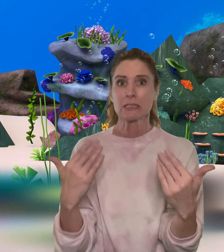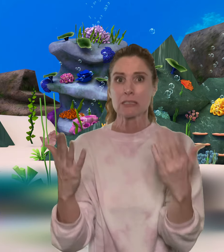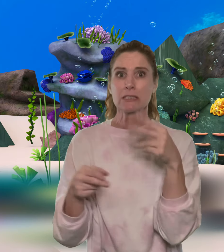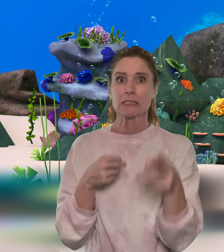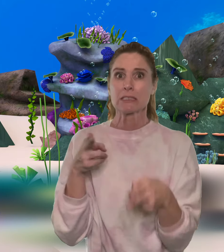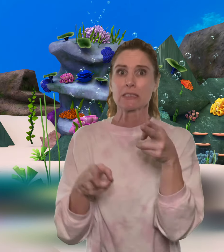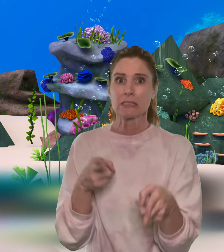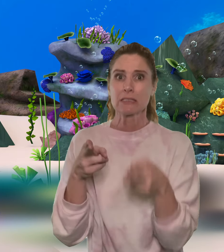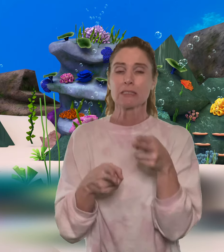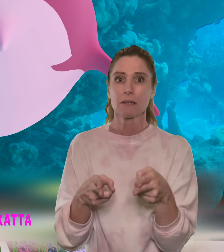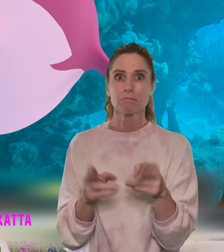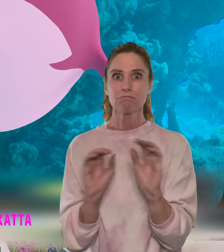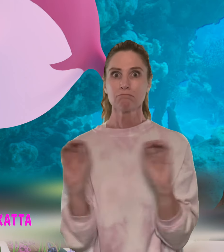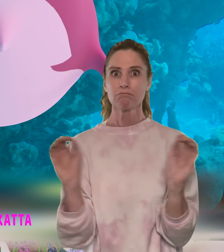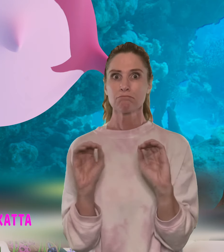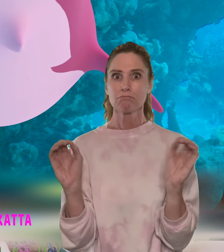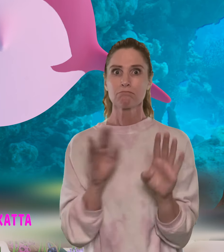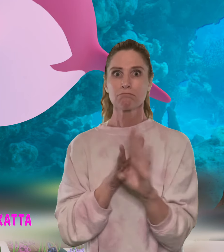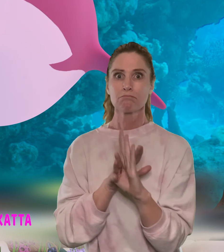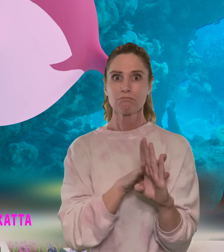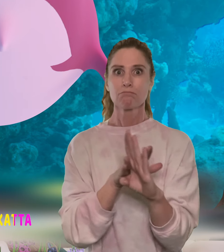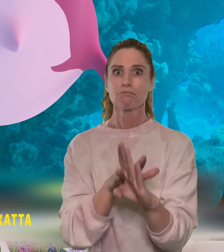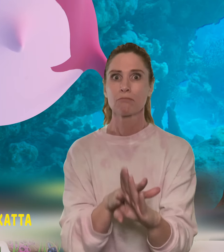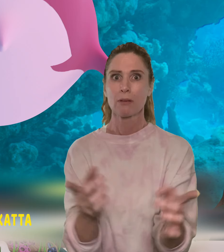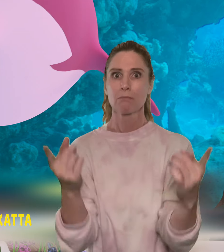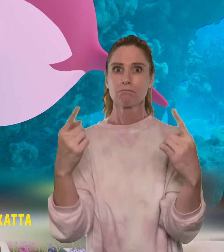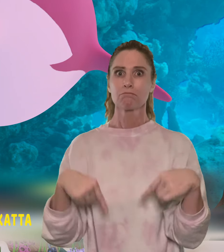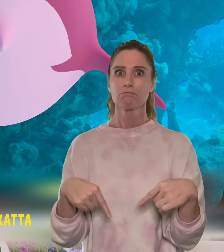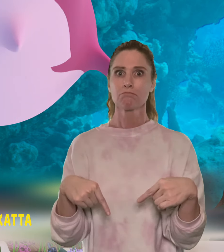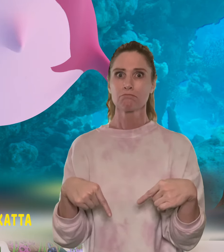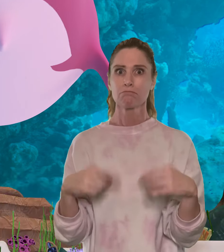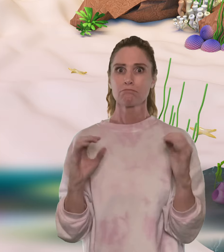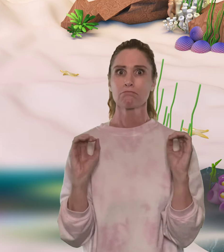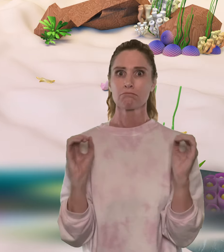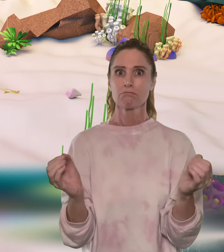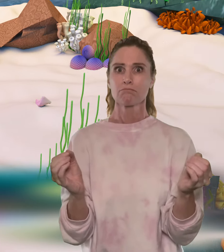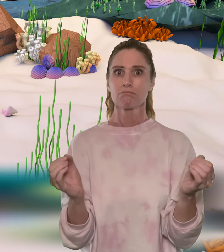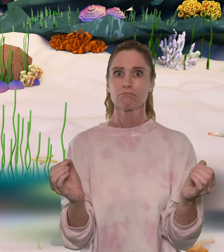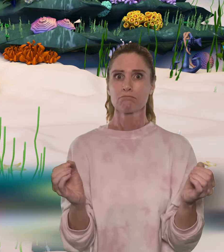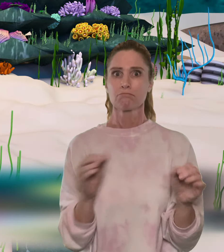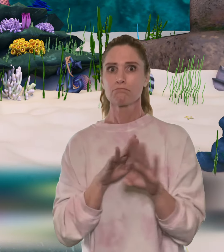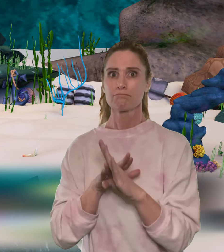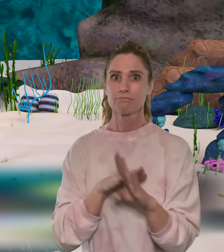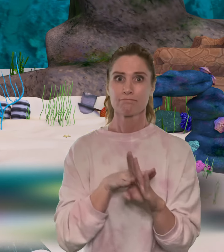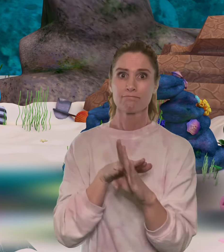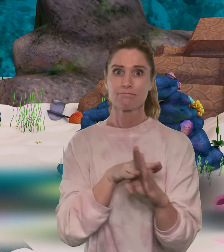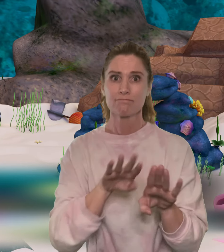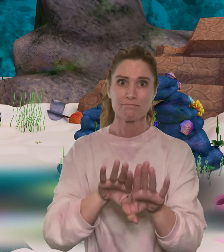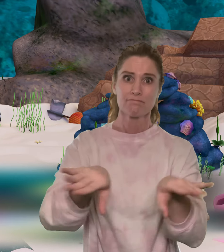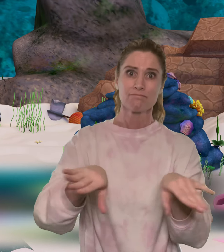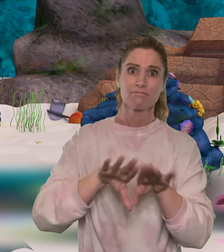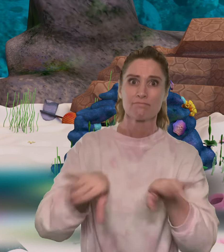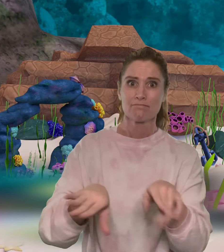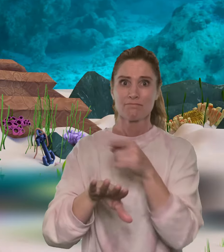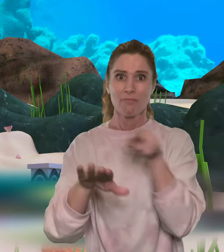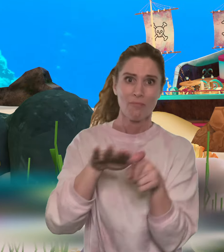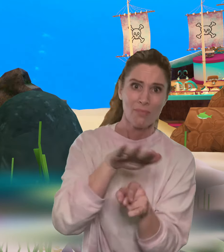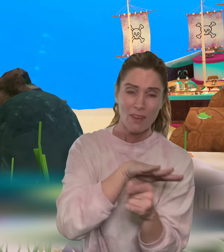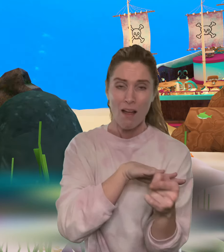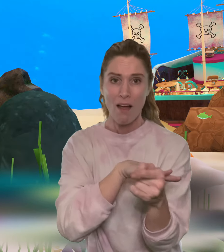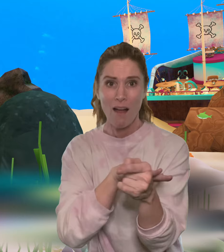だ戻ってこいでも1とも戻ってこなかった寂しいママがお出かけ